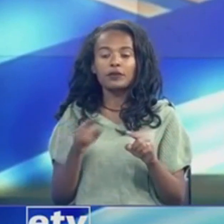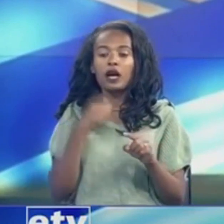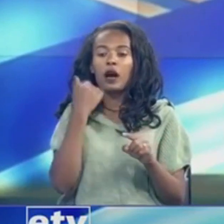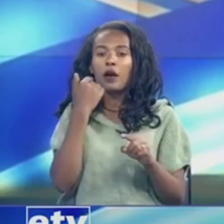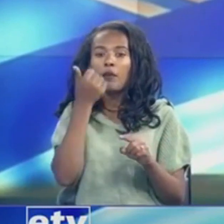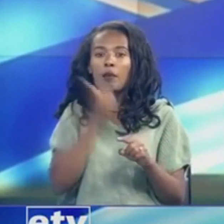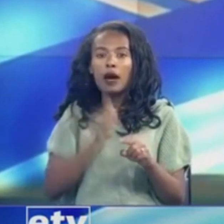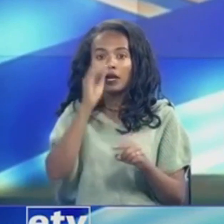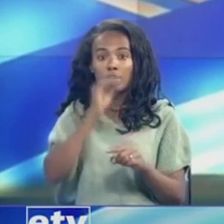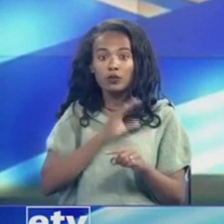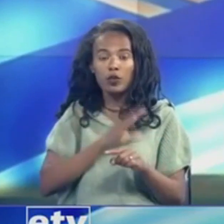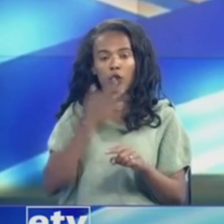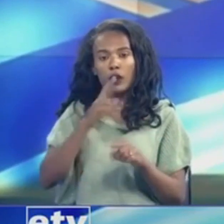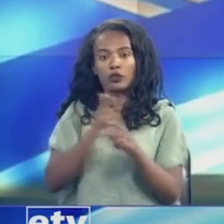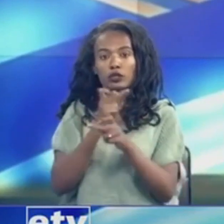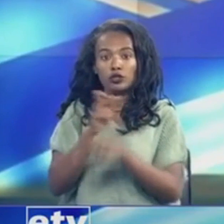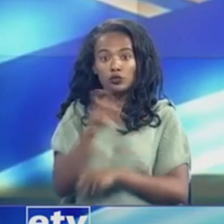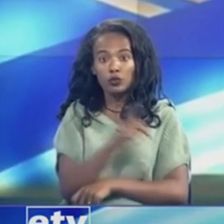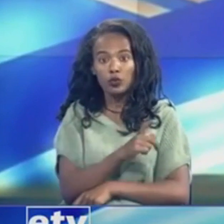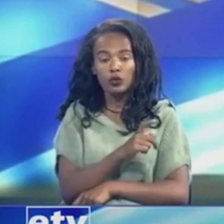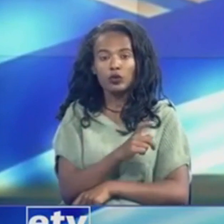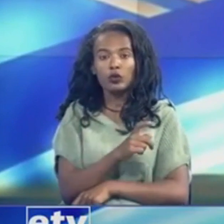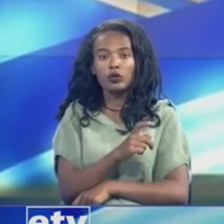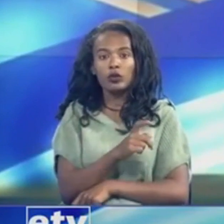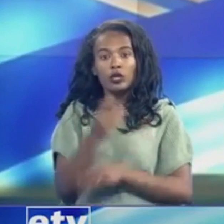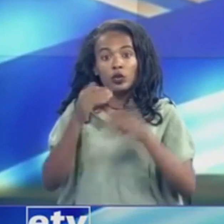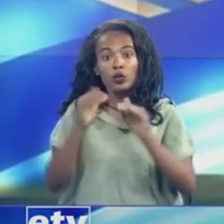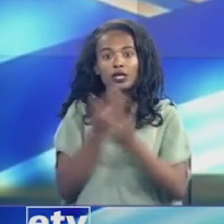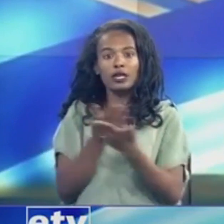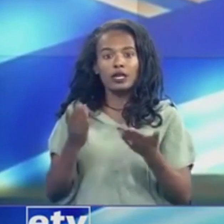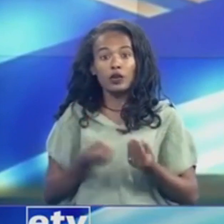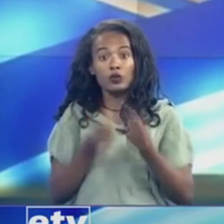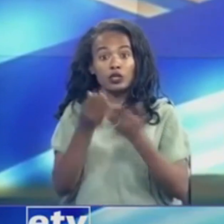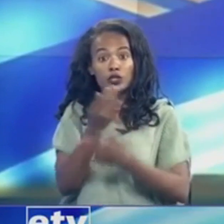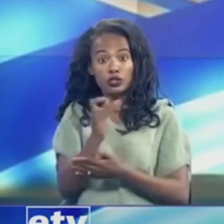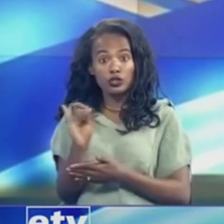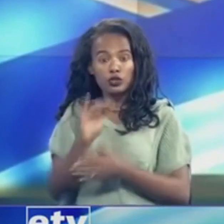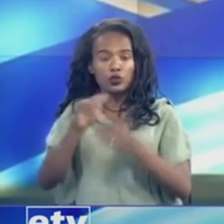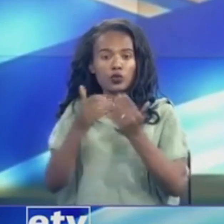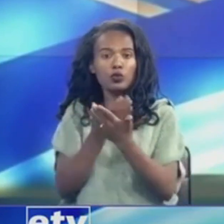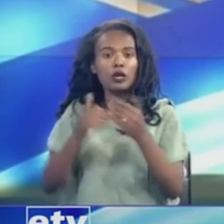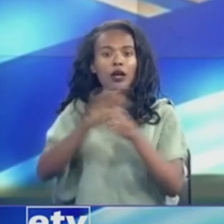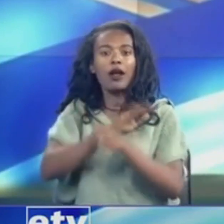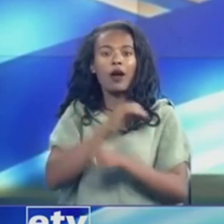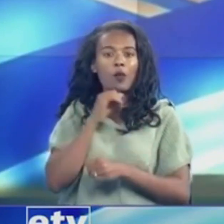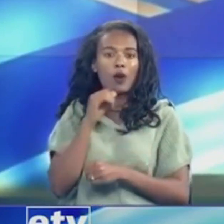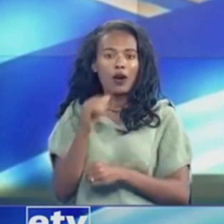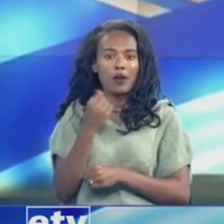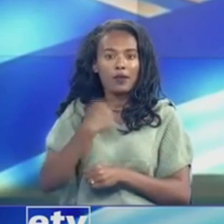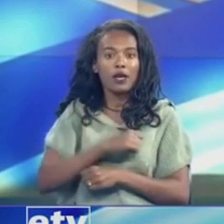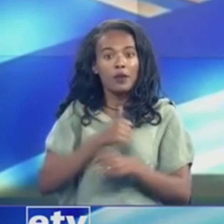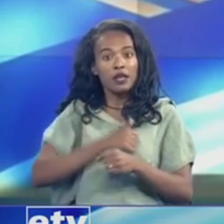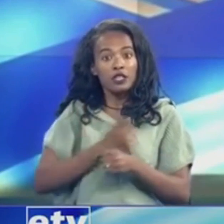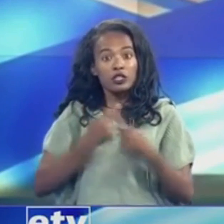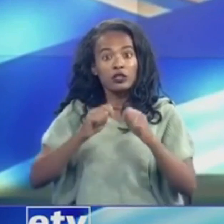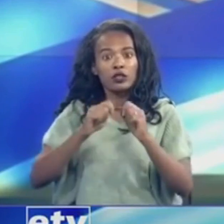ማንም ሰው ወይም ድርጅትም ቢሆን የተሰነ ነገር ነው የሚሰጥሽ እንጂ ሁሉ ነገር አያሟላም። እኛ በራሳችን ጥረት ደግሞ